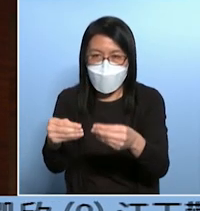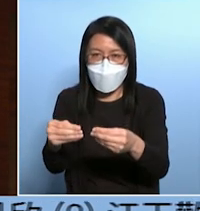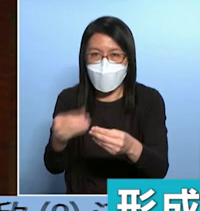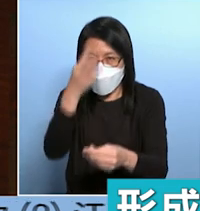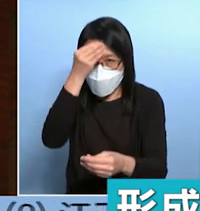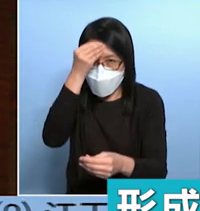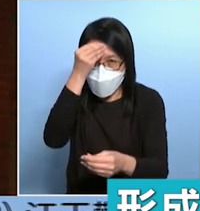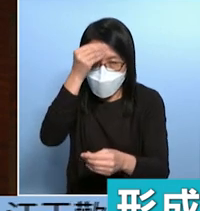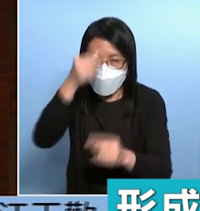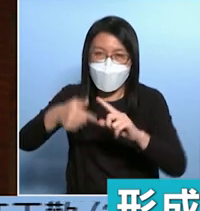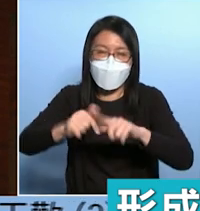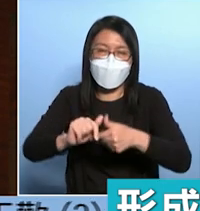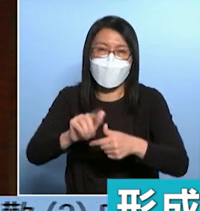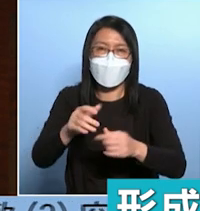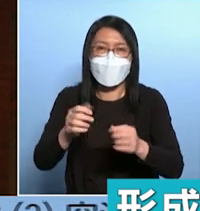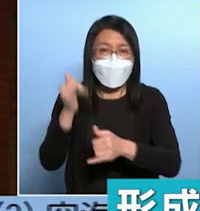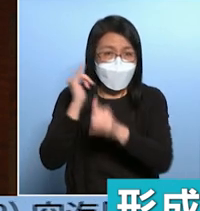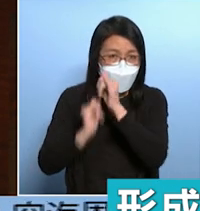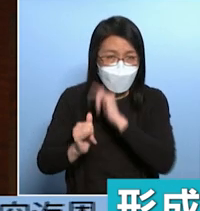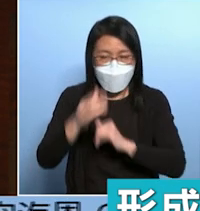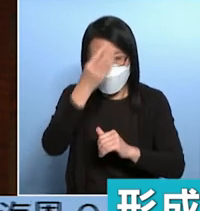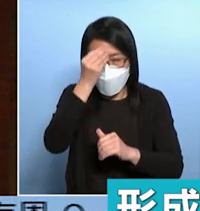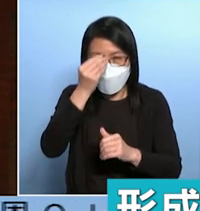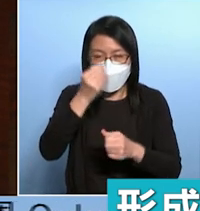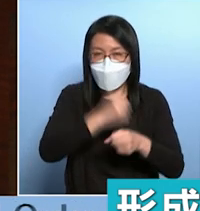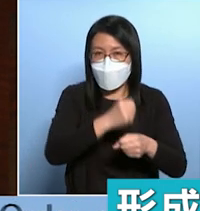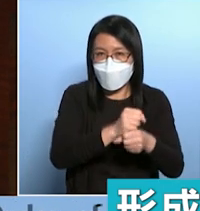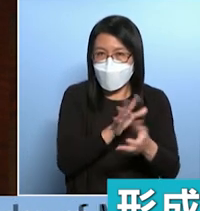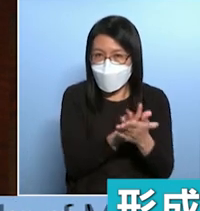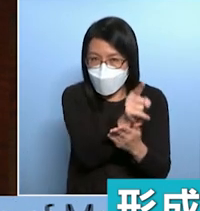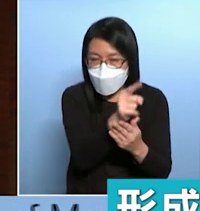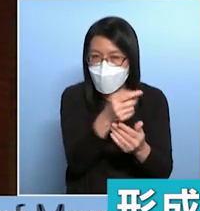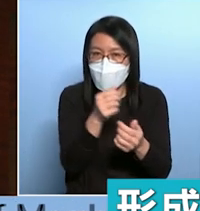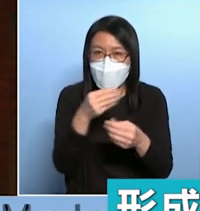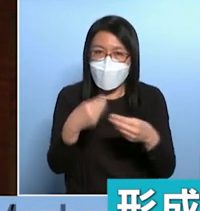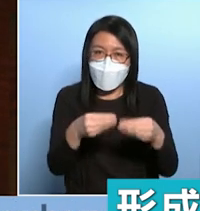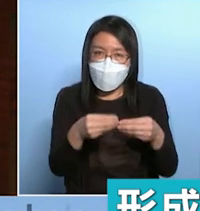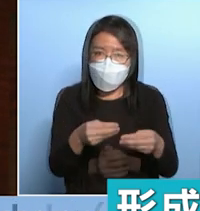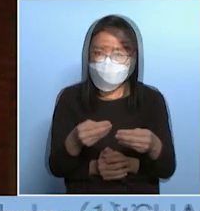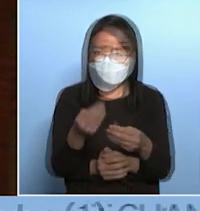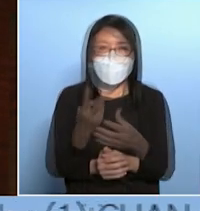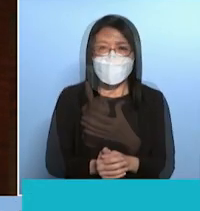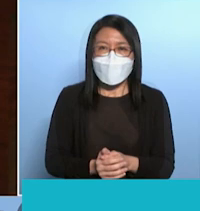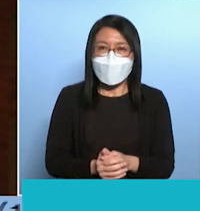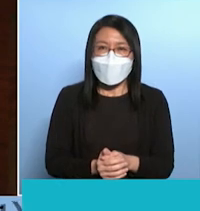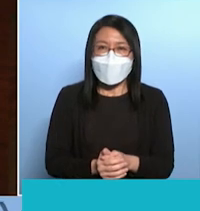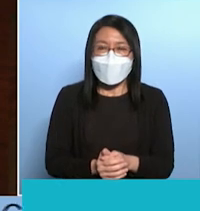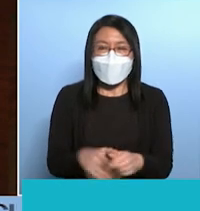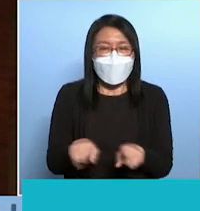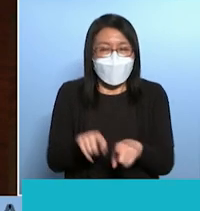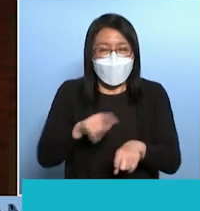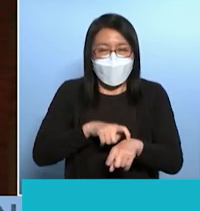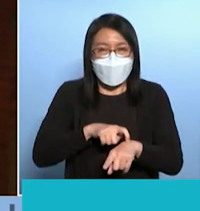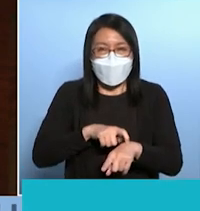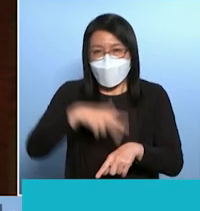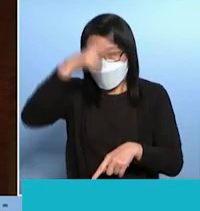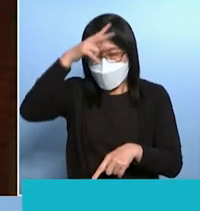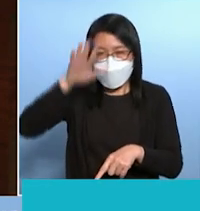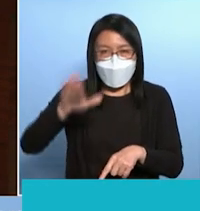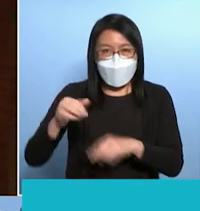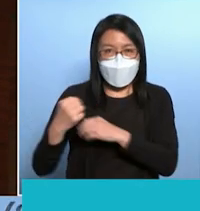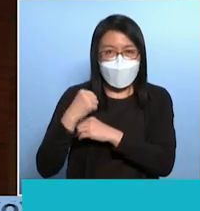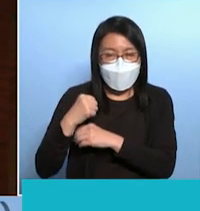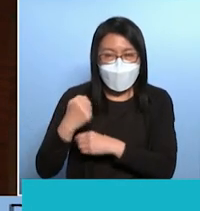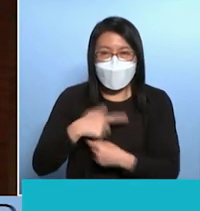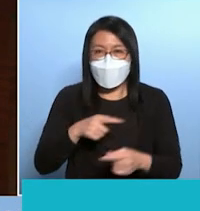徑，形成傳統學術與職業專才培訓並重的雙軌學制。同時，當局應該積極和